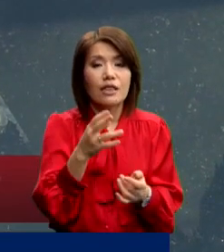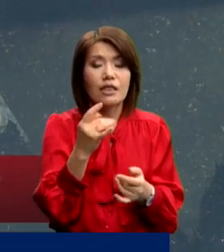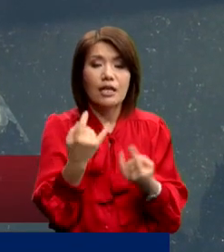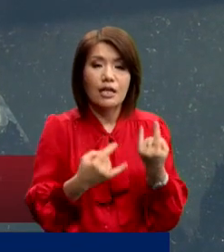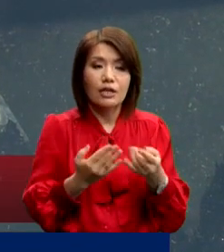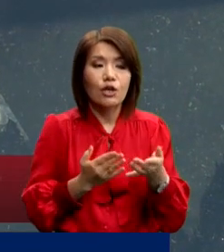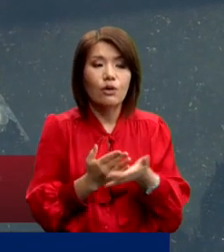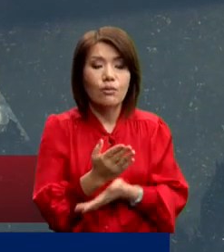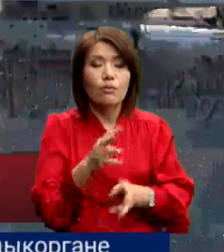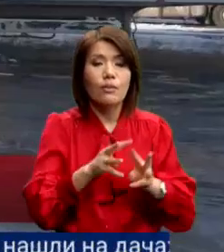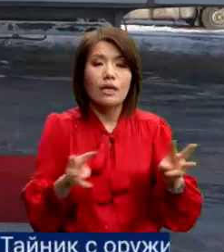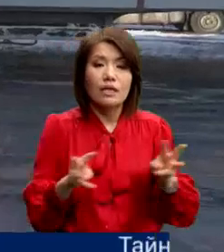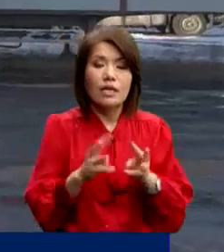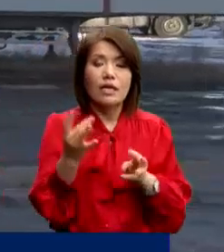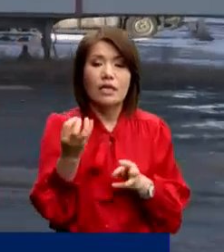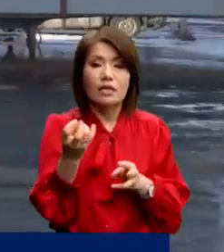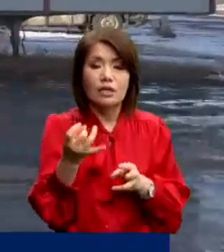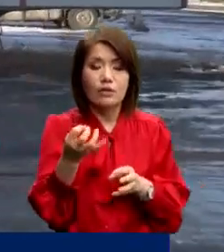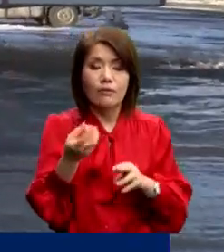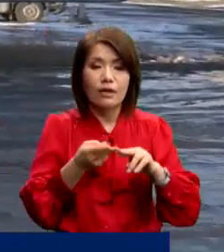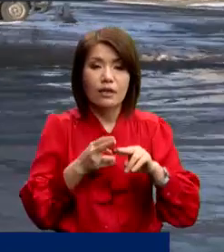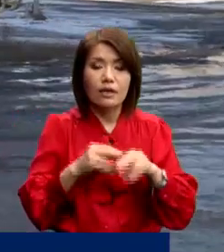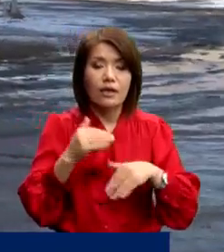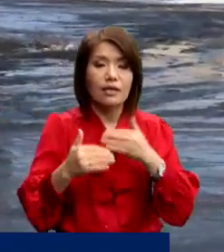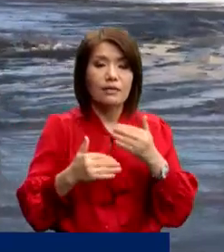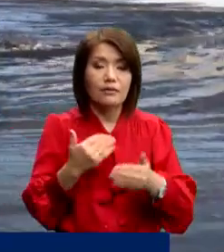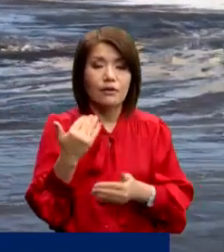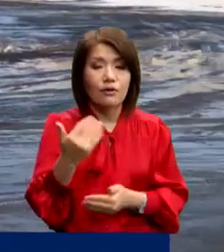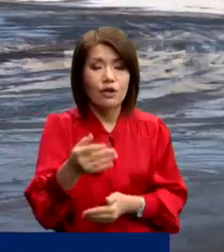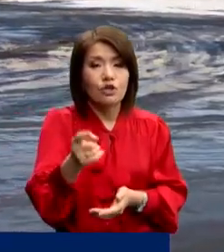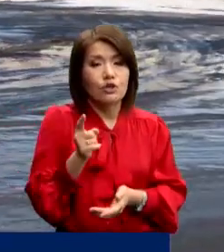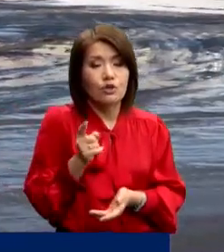телеканал направил в Министерство индустрии и инфраструктурного развития.